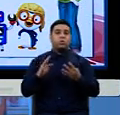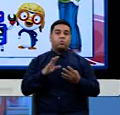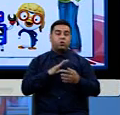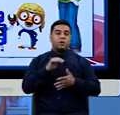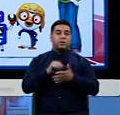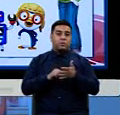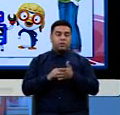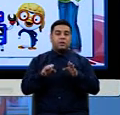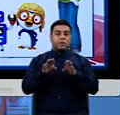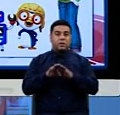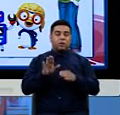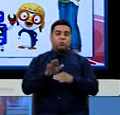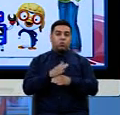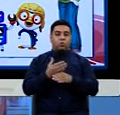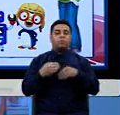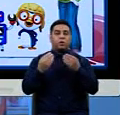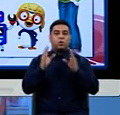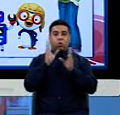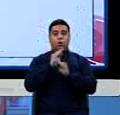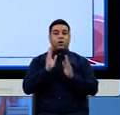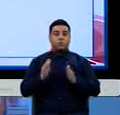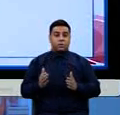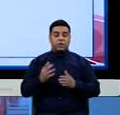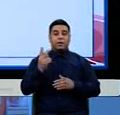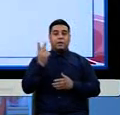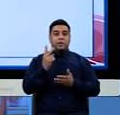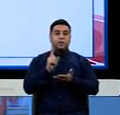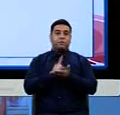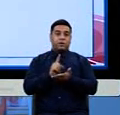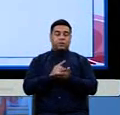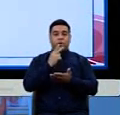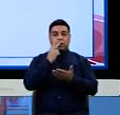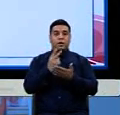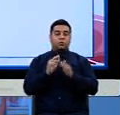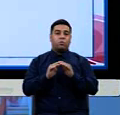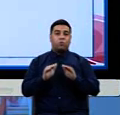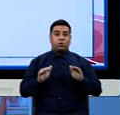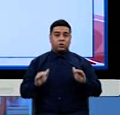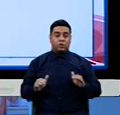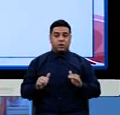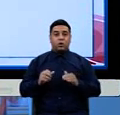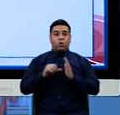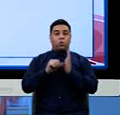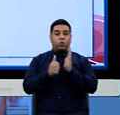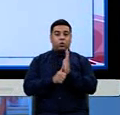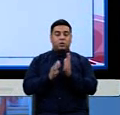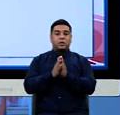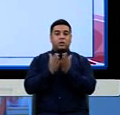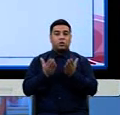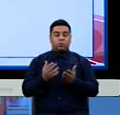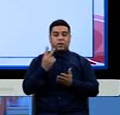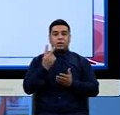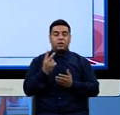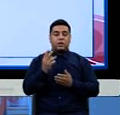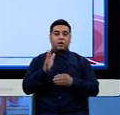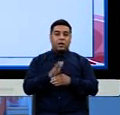bo'lgani uchun teng taqsimlandi deya olamiz. Ikkinchi topshiriqqa qaraymiz bolajonlar. 16 ta kitobni 2